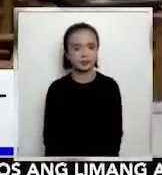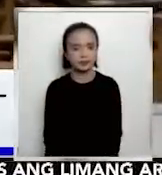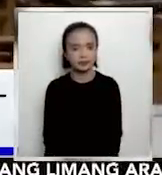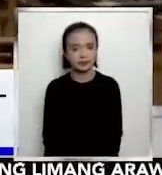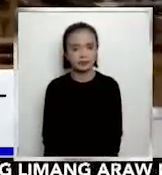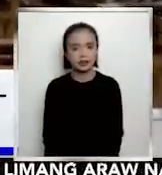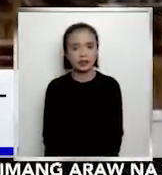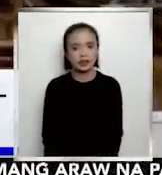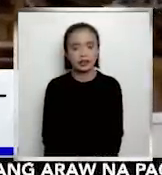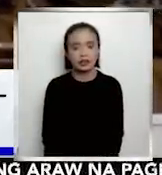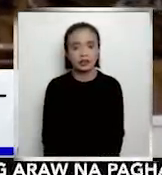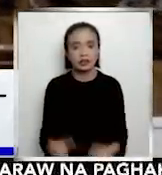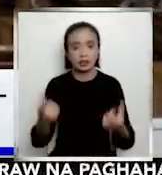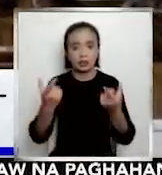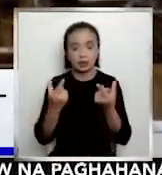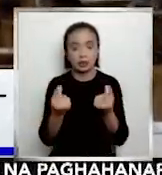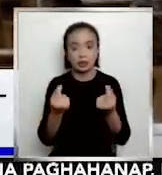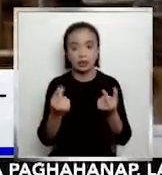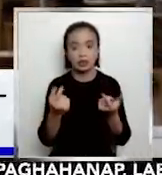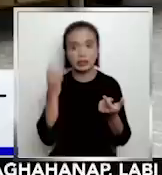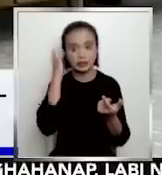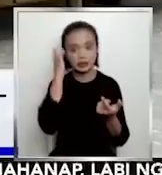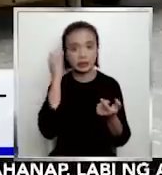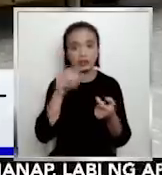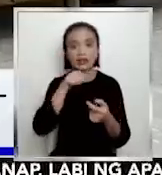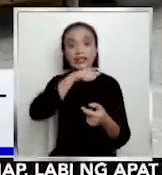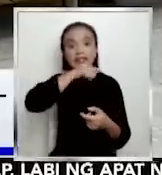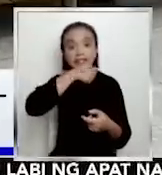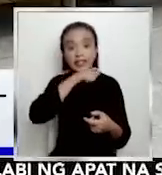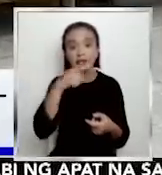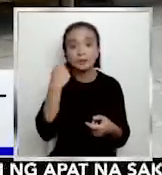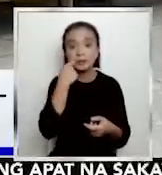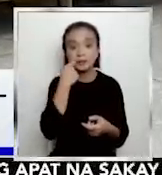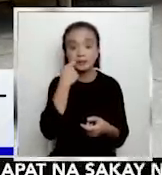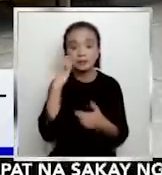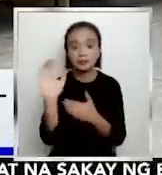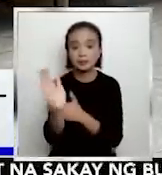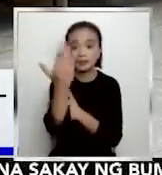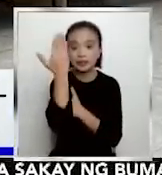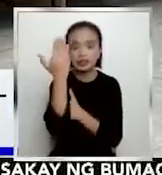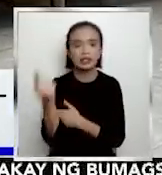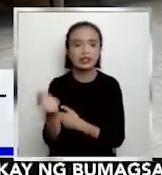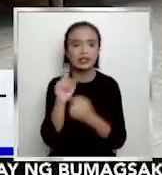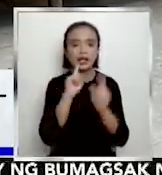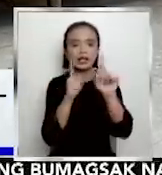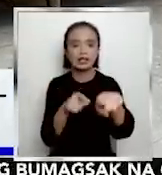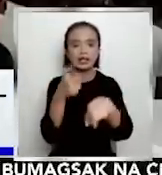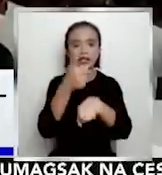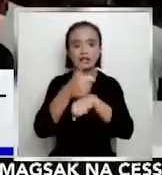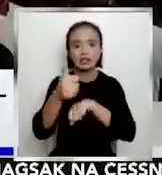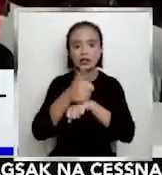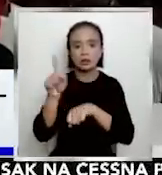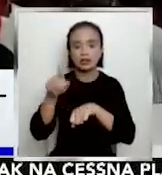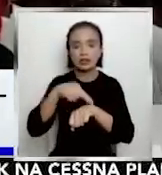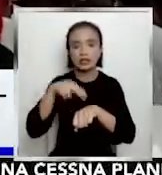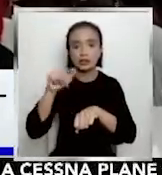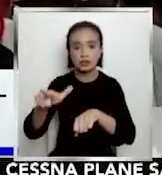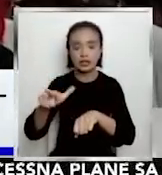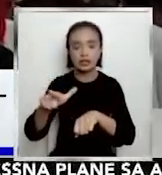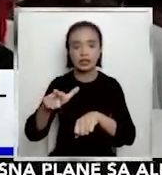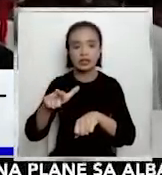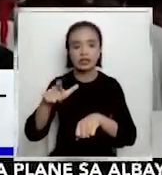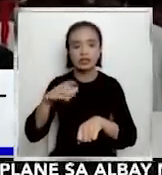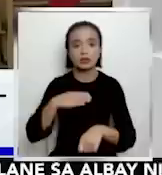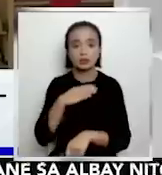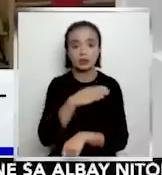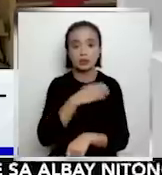Pagtulak mula sa Ateneo de Manila University kaninang umaga, sinagot nila ang alegasyon ng National Commission on Indigenous People na